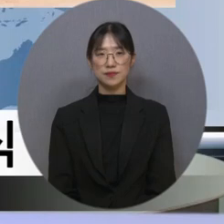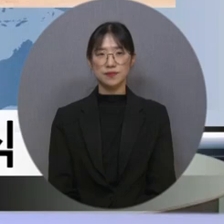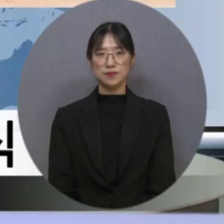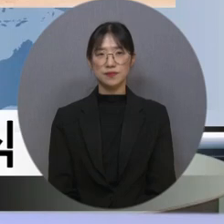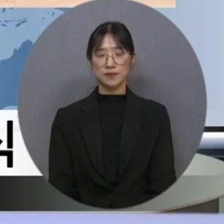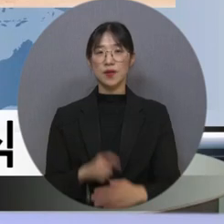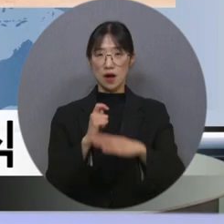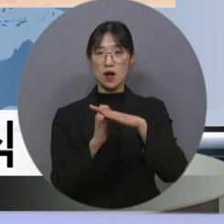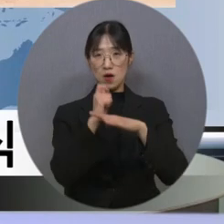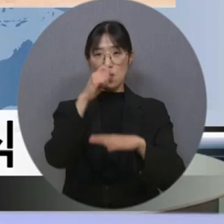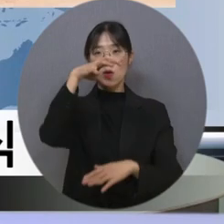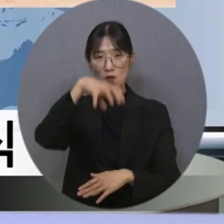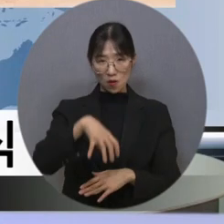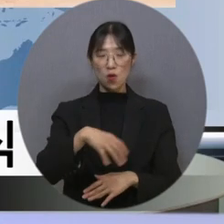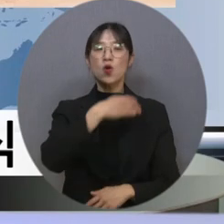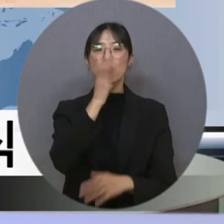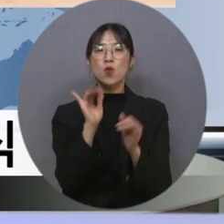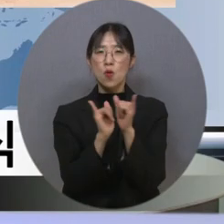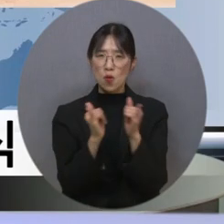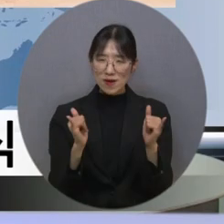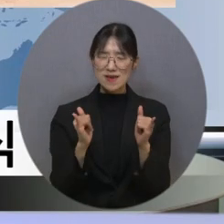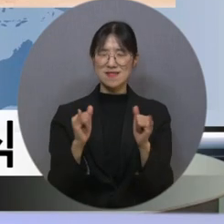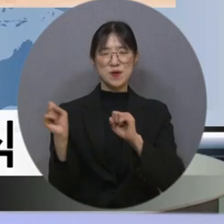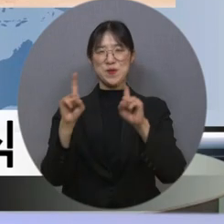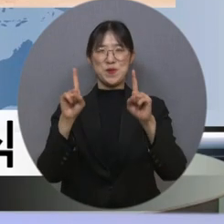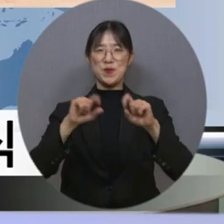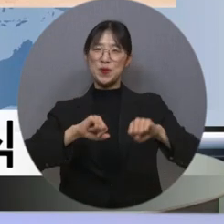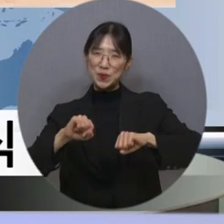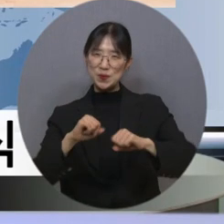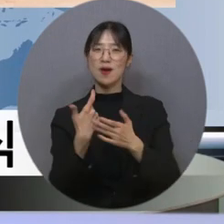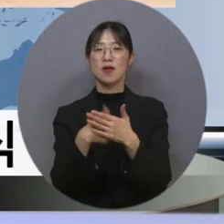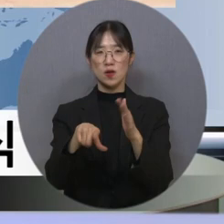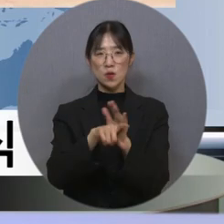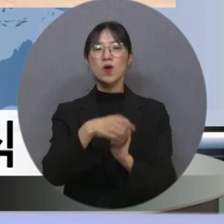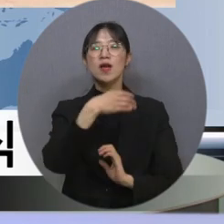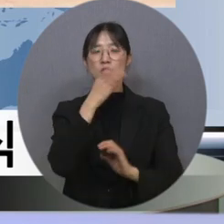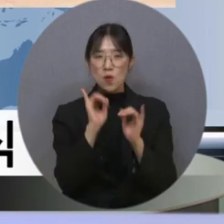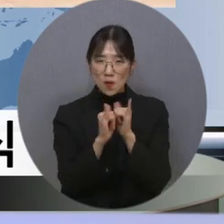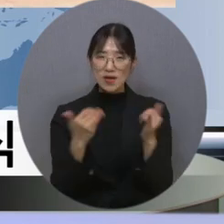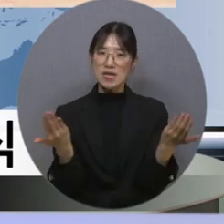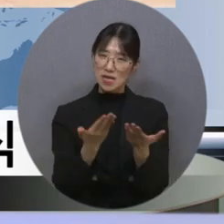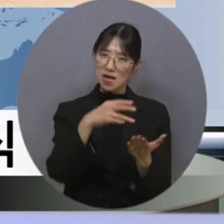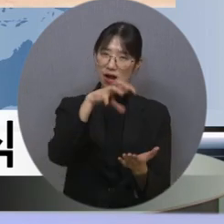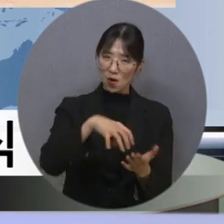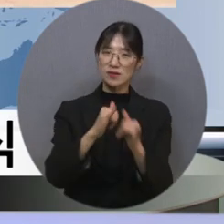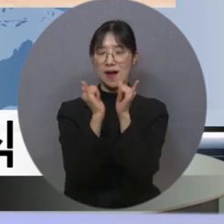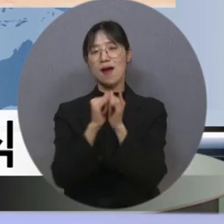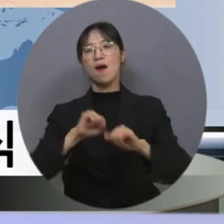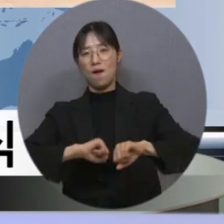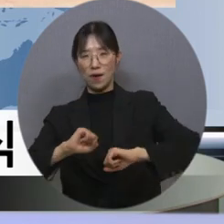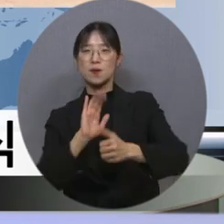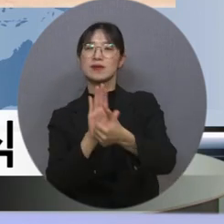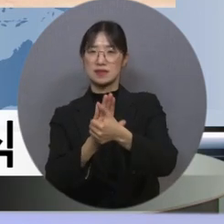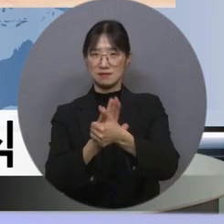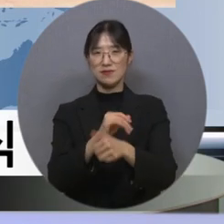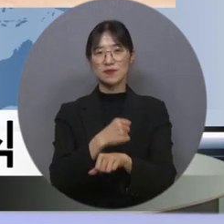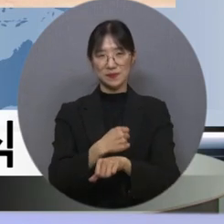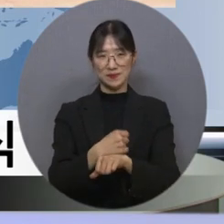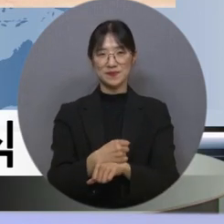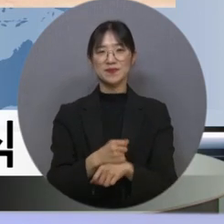전남 고흥군의 노인들의 활기찬 노후를 응원하기 위해 노인 일자리와 사회활동 지원에 나섰습니다